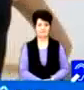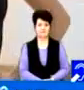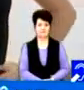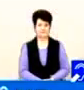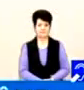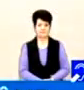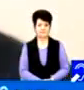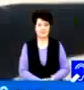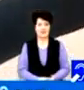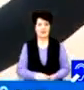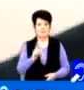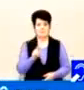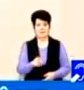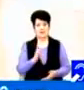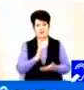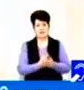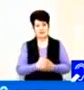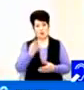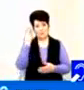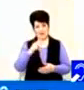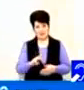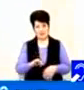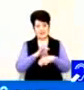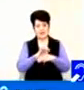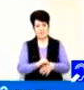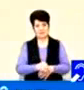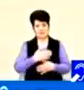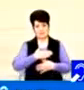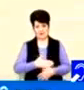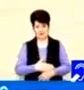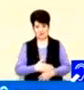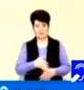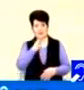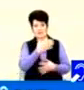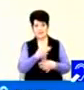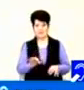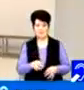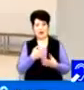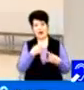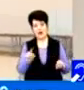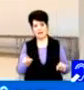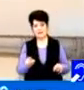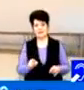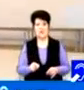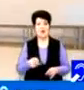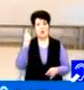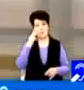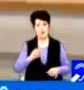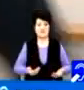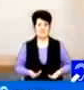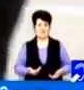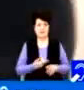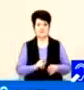Occidentali pentru unii dansul este doar o modalitate de a și petrece într un mod plăcut timpul liber pentru alții Însă este un mod de viață este și cazul